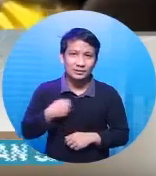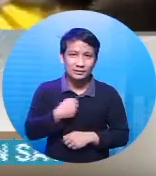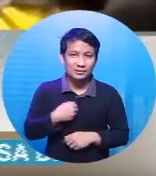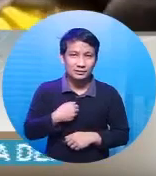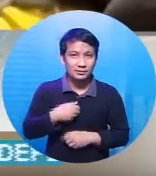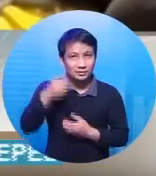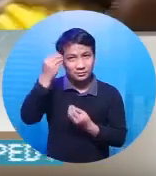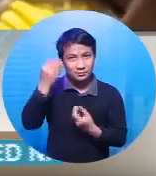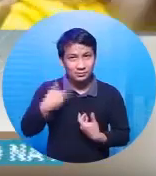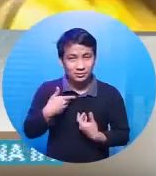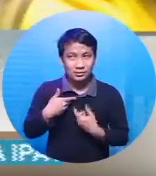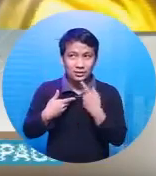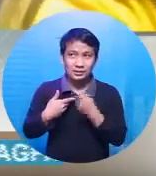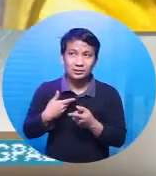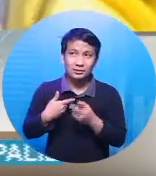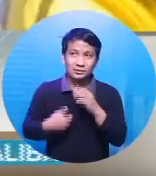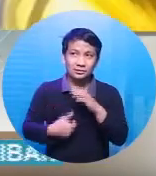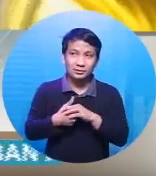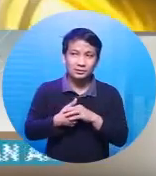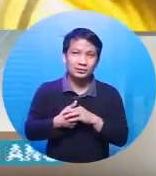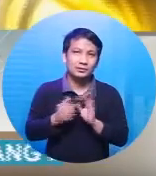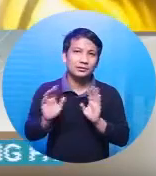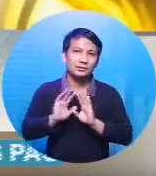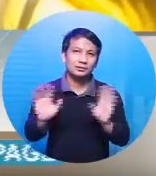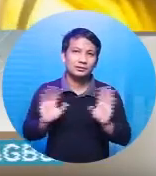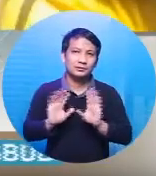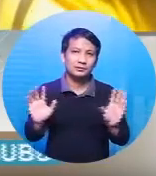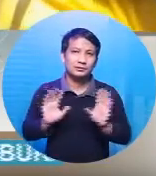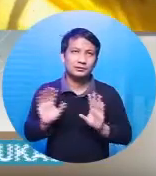nalaman namin mga, yung nalaman namin mga... Ma'am, ganyan, hindi.